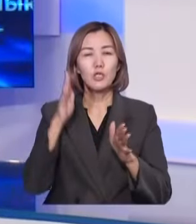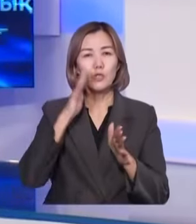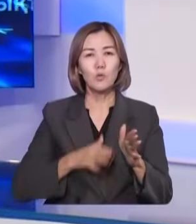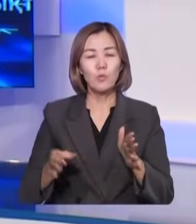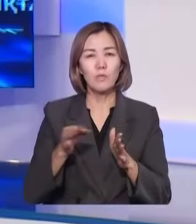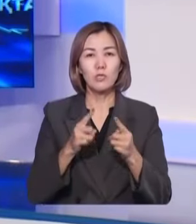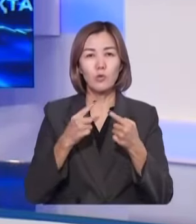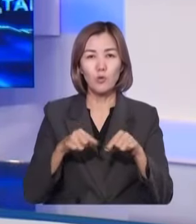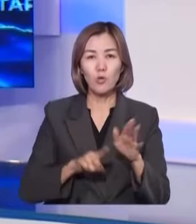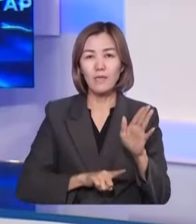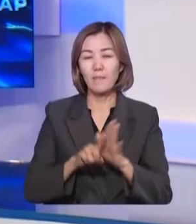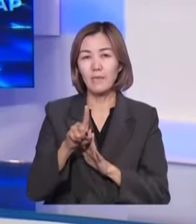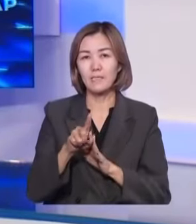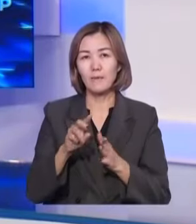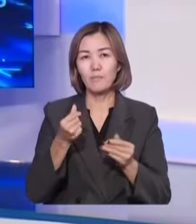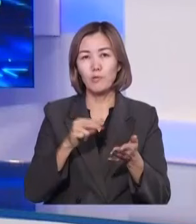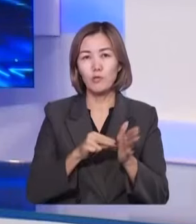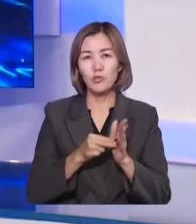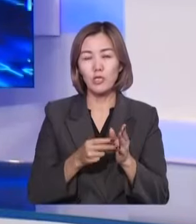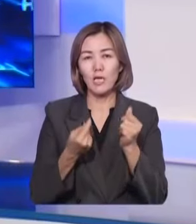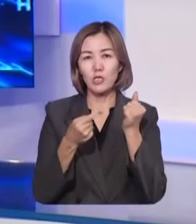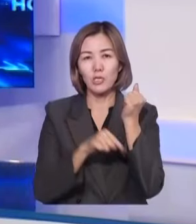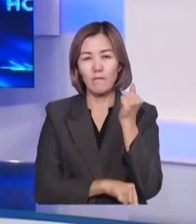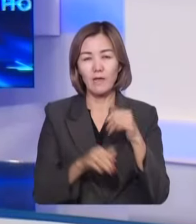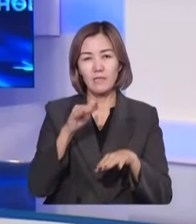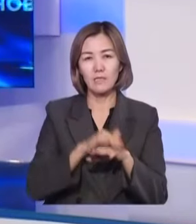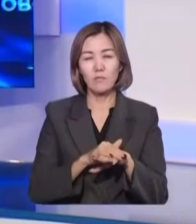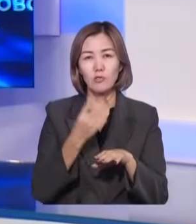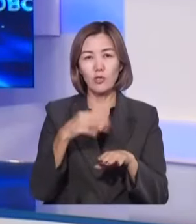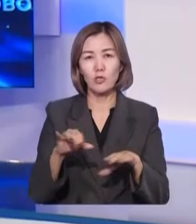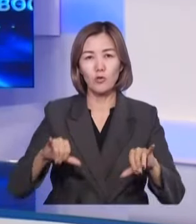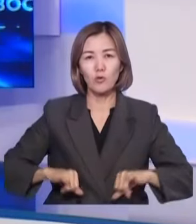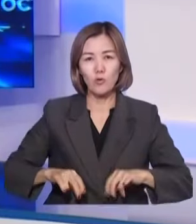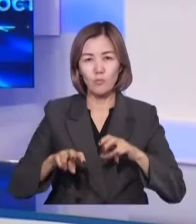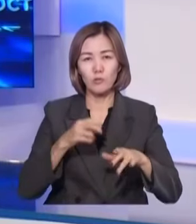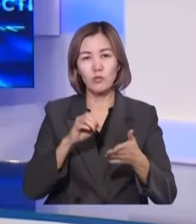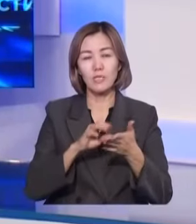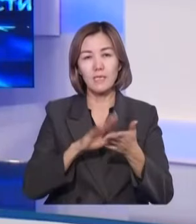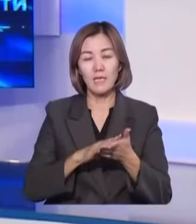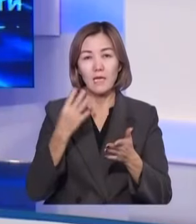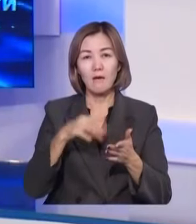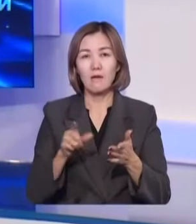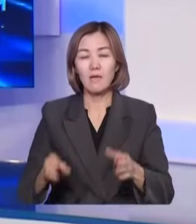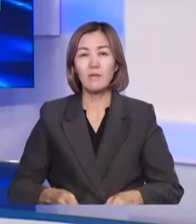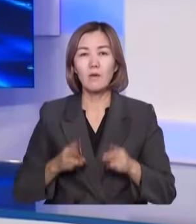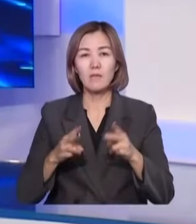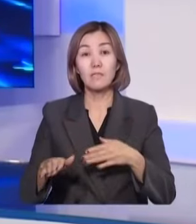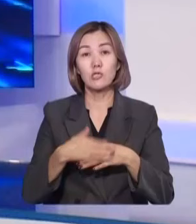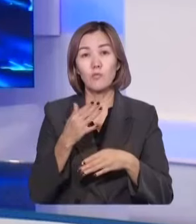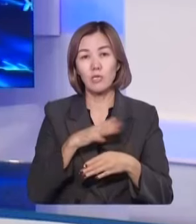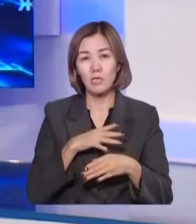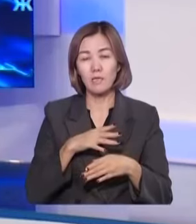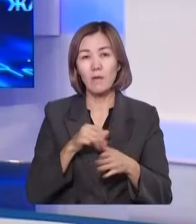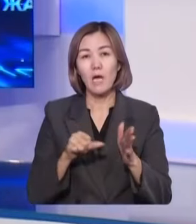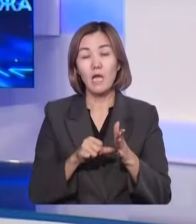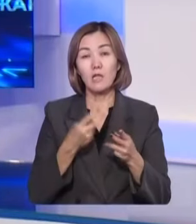Жетісу облысы құрылғаннан бері бюджет қаражатынан жымқыру фактісі бойынша 44 құқық бұзушылық тіркелген. 40 адам қылмыстық жауапкершілікке